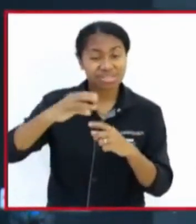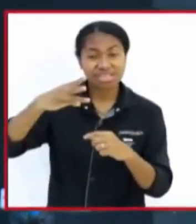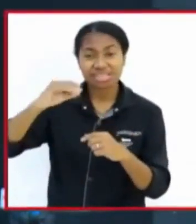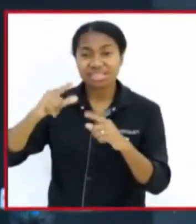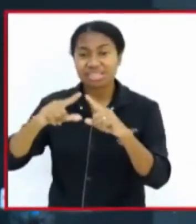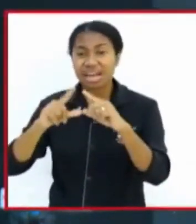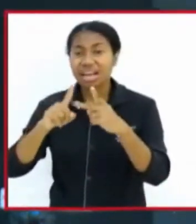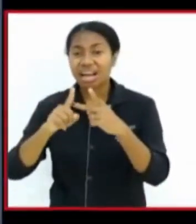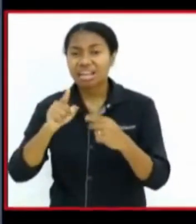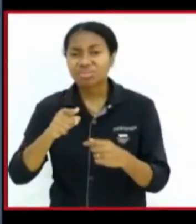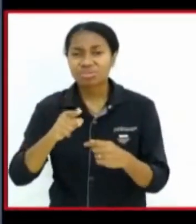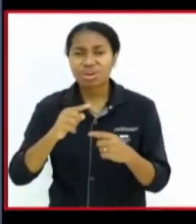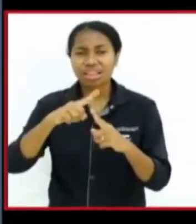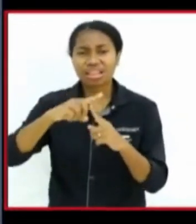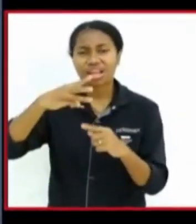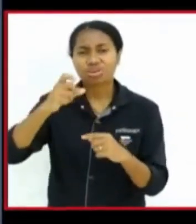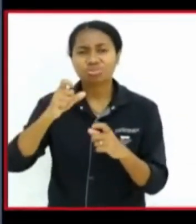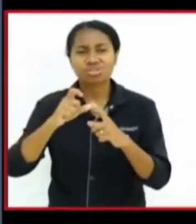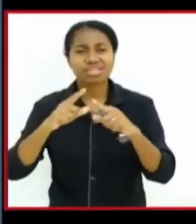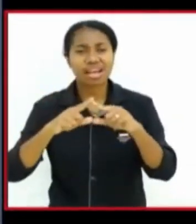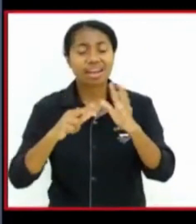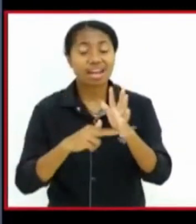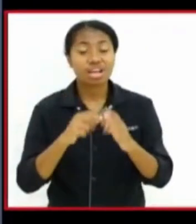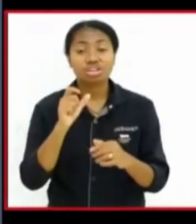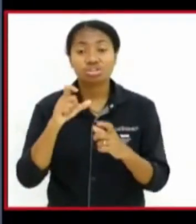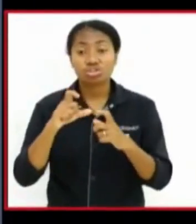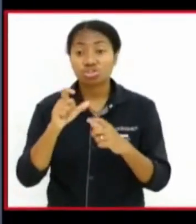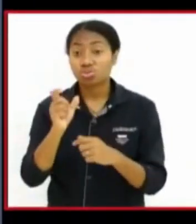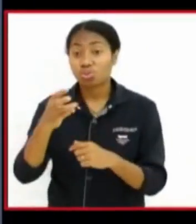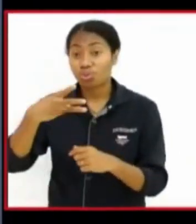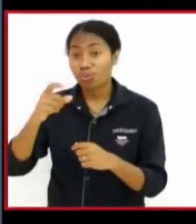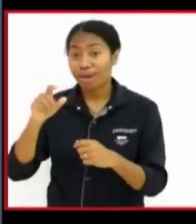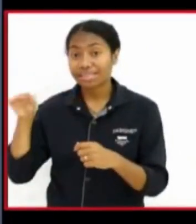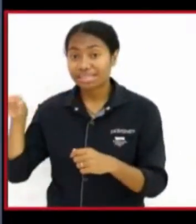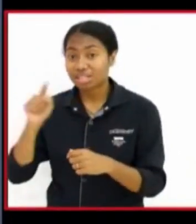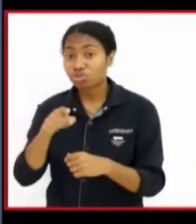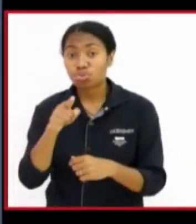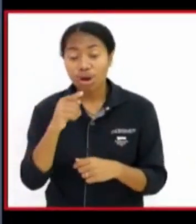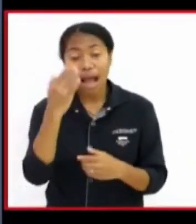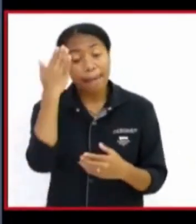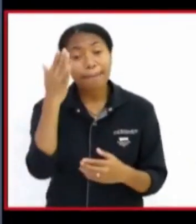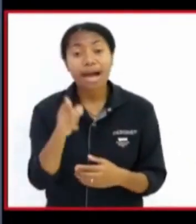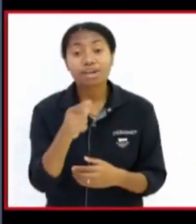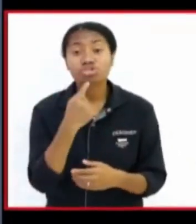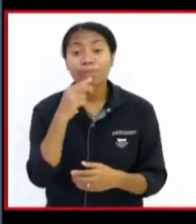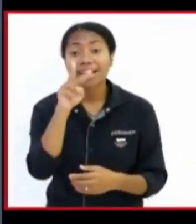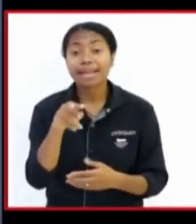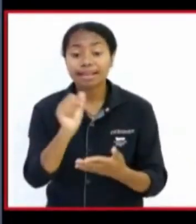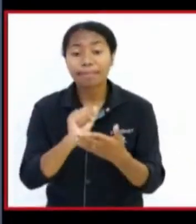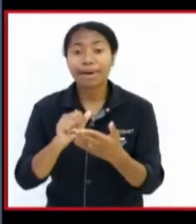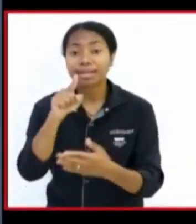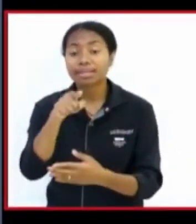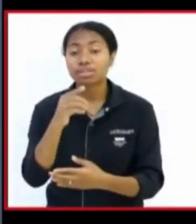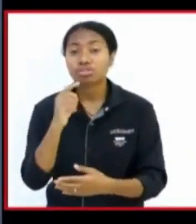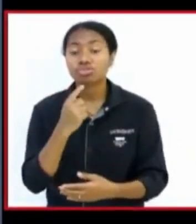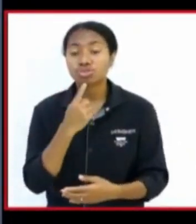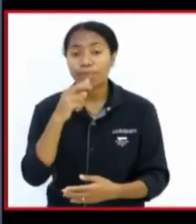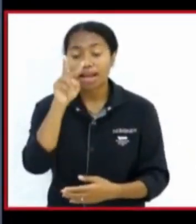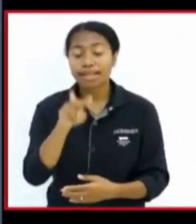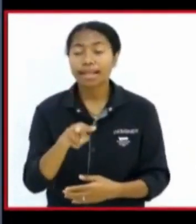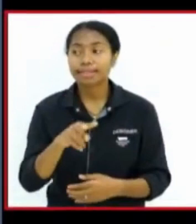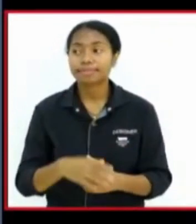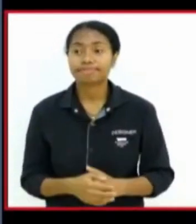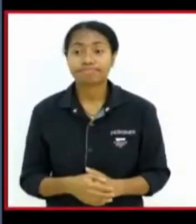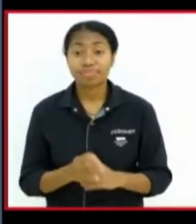Suez itu apa sudah lihat gambar ini Sutra lihat ini dari wilayah